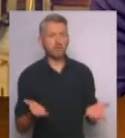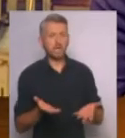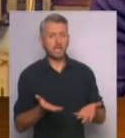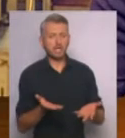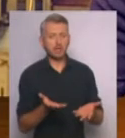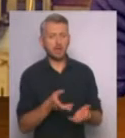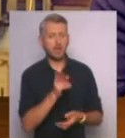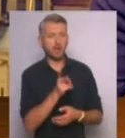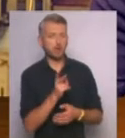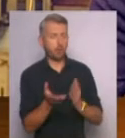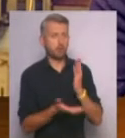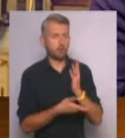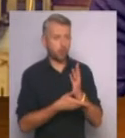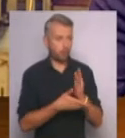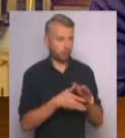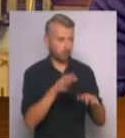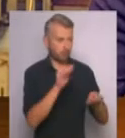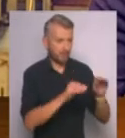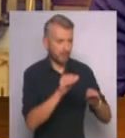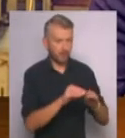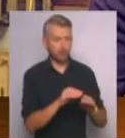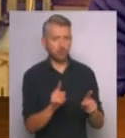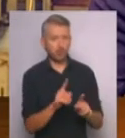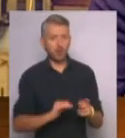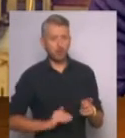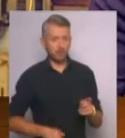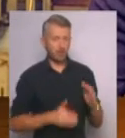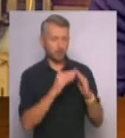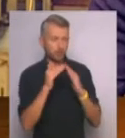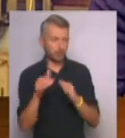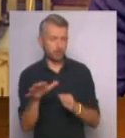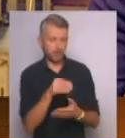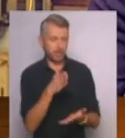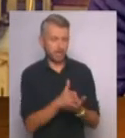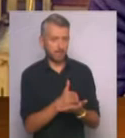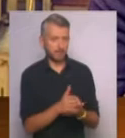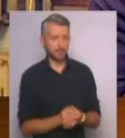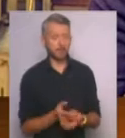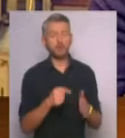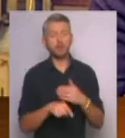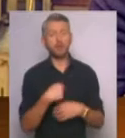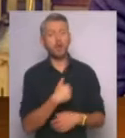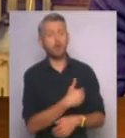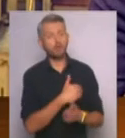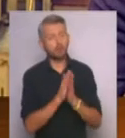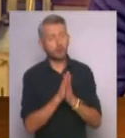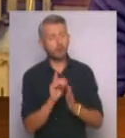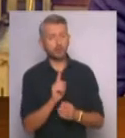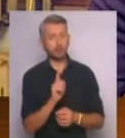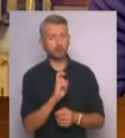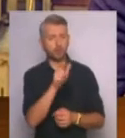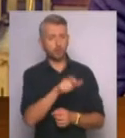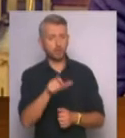То хтось дрова складе, хтось іще щось. Тобто в нас в приватному секторі це все це... має місце бути. Тому я хотів попросити, щоб все-таки